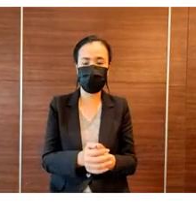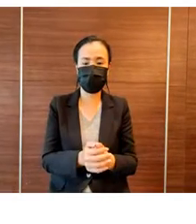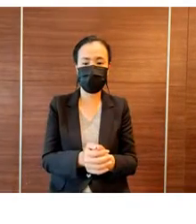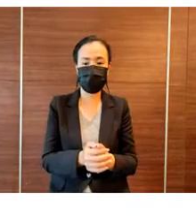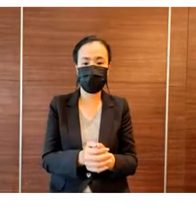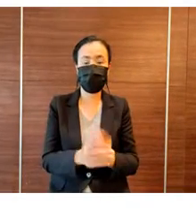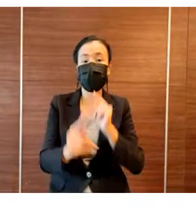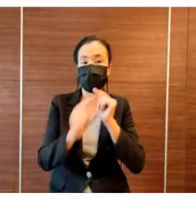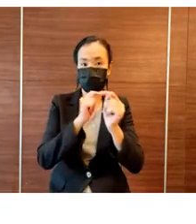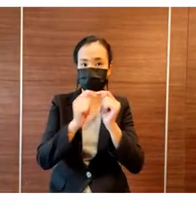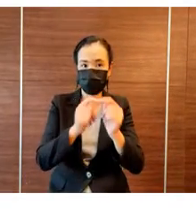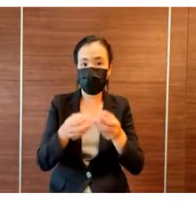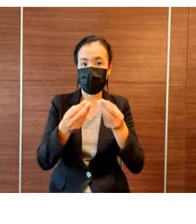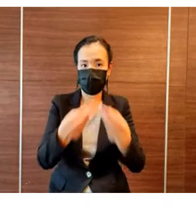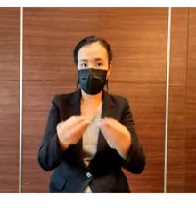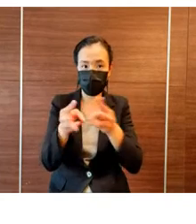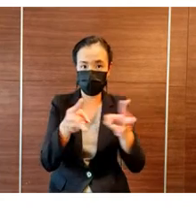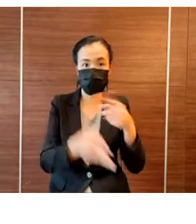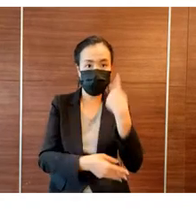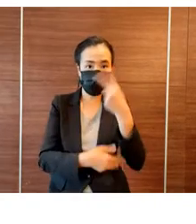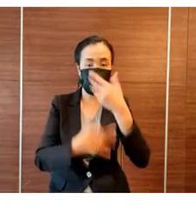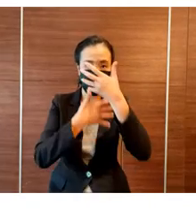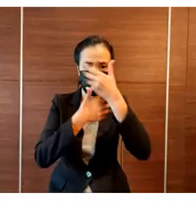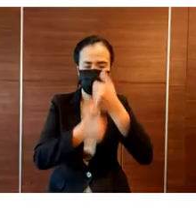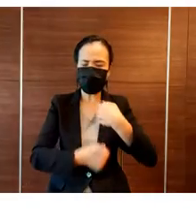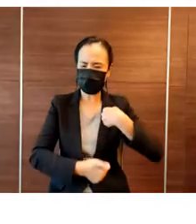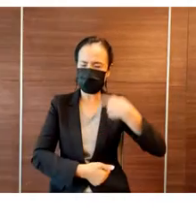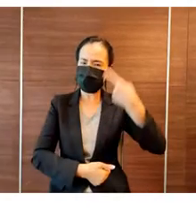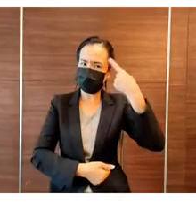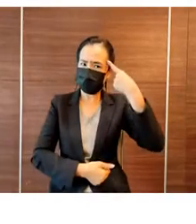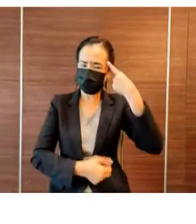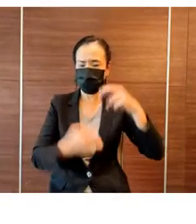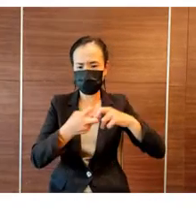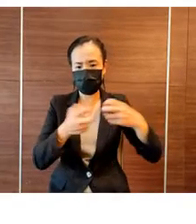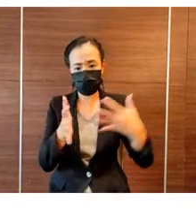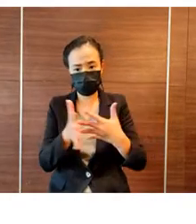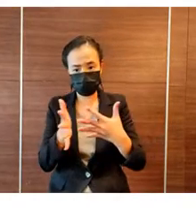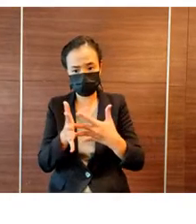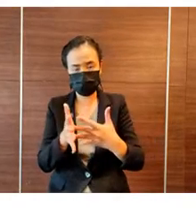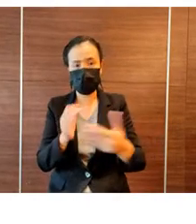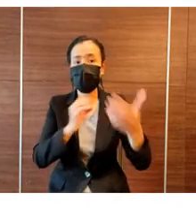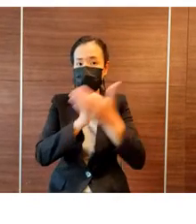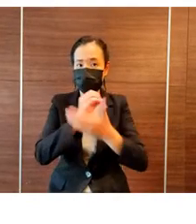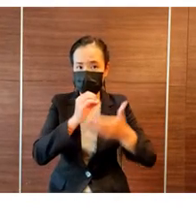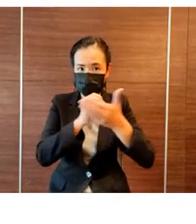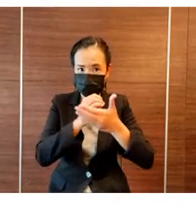ของที่ติดต่อเอาไว้ให้นะคะว่าใครที่สนใจแล้วคิดว่าตัวเองกำลังเผชิญปัญหาในการใช้ย